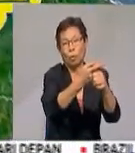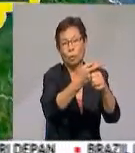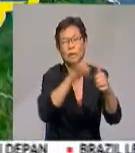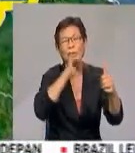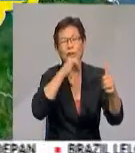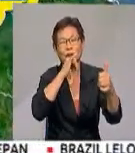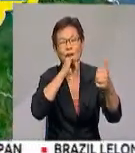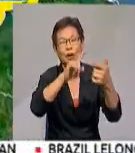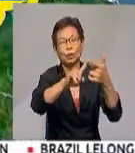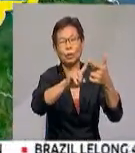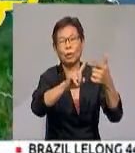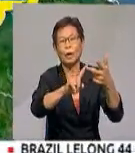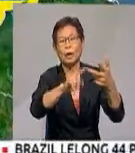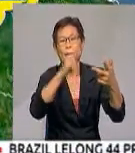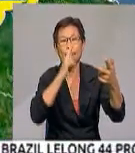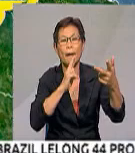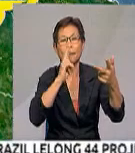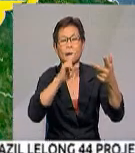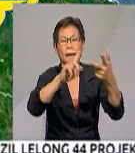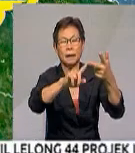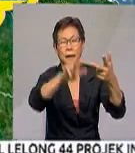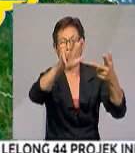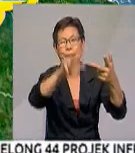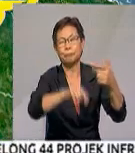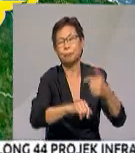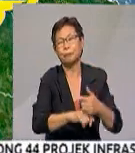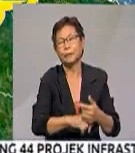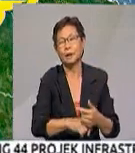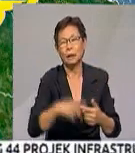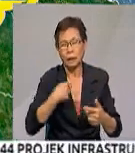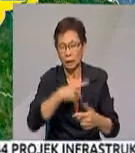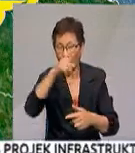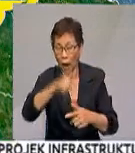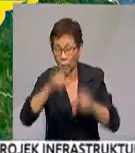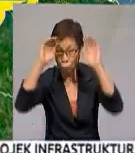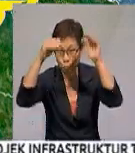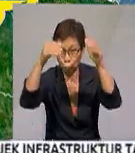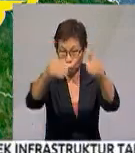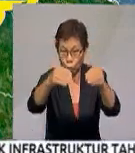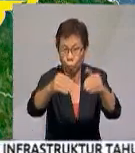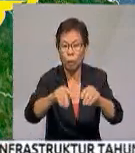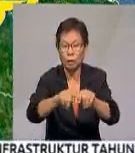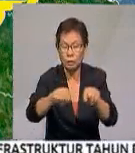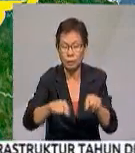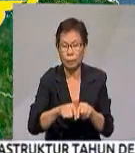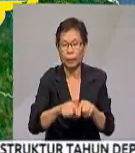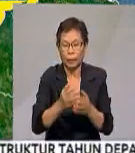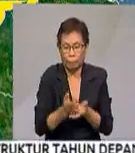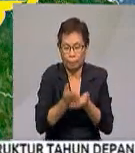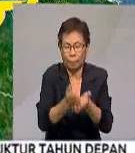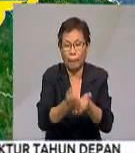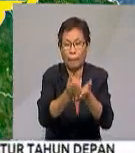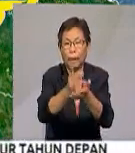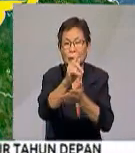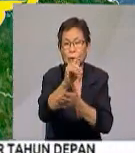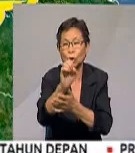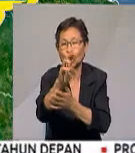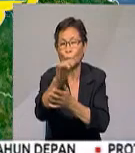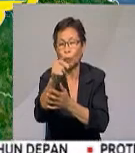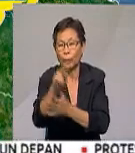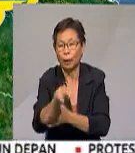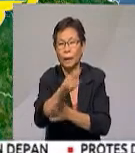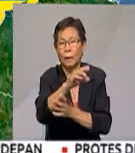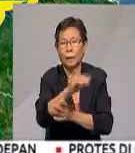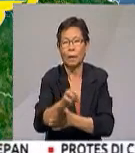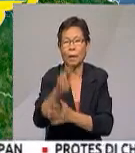jingga kategori kedua, warna merah kategori ketiga. Namun kita harus berikan lebih tumpuan di kawasan perkapalan Tioman, Reef South dan